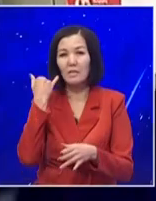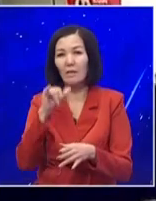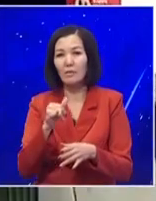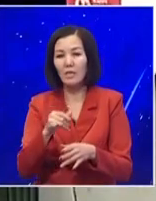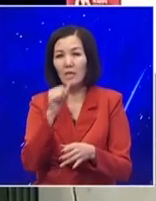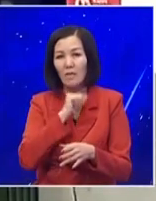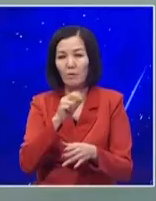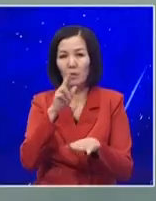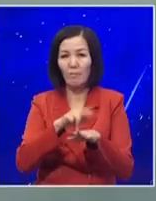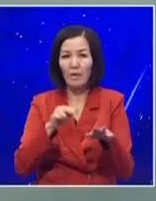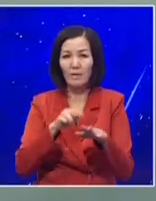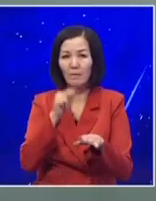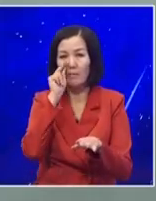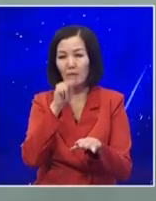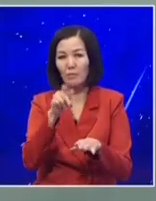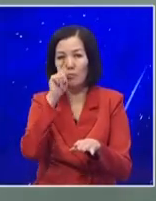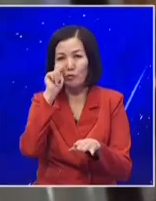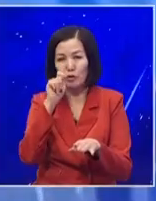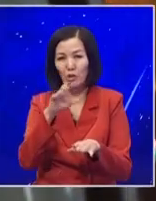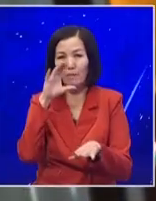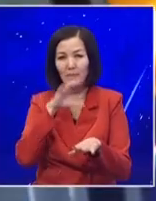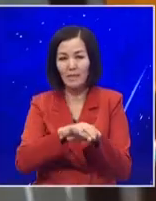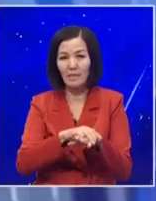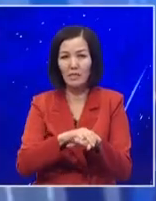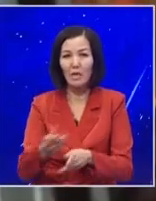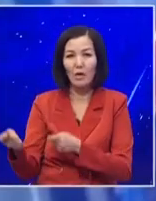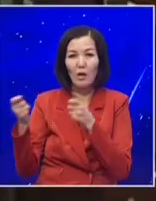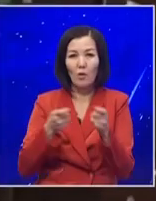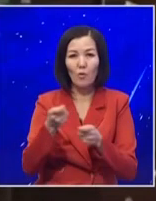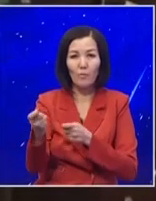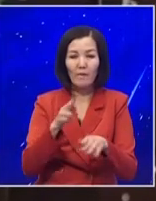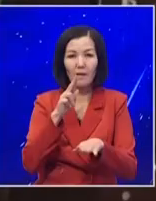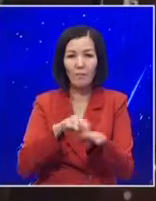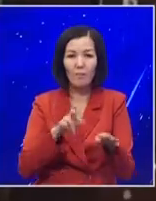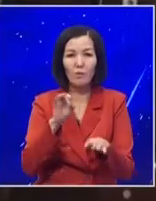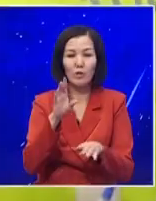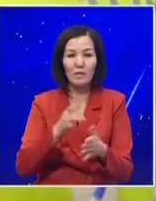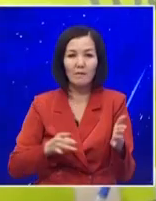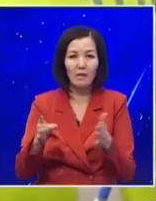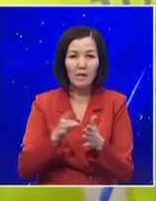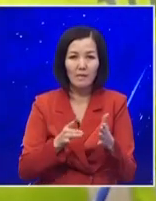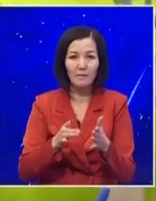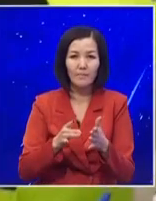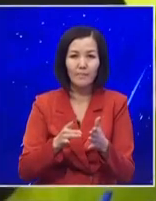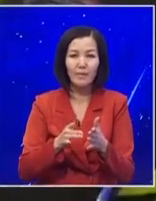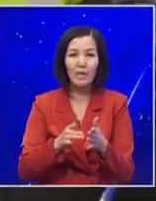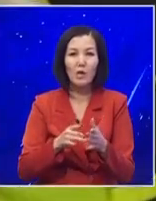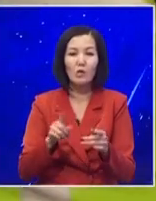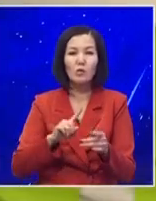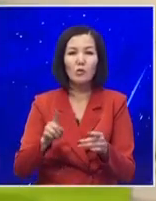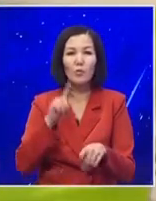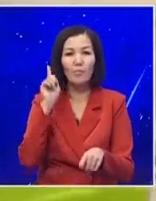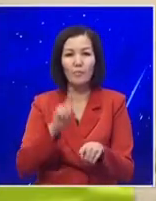грабеже в полицию. Подозреваемый мужчина был задержан и доставлен в управление полиции Бостандыкского района. Оказалось, что